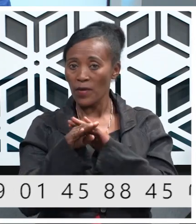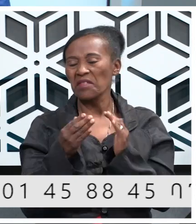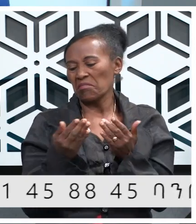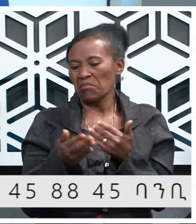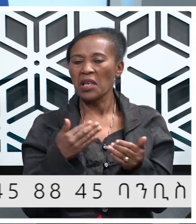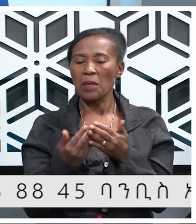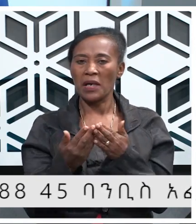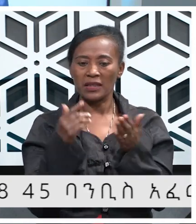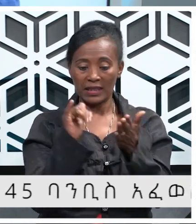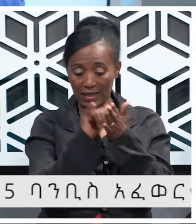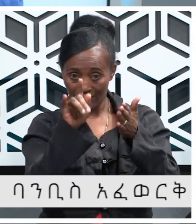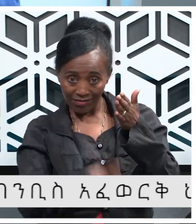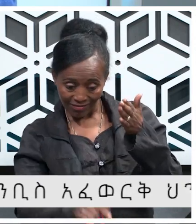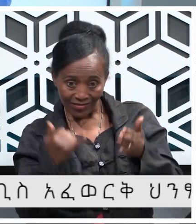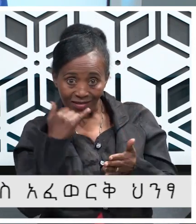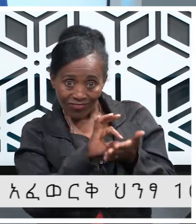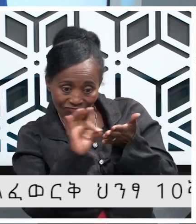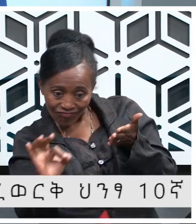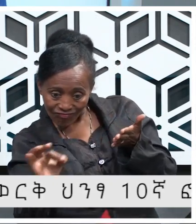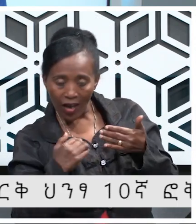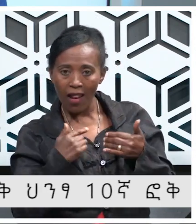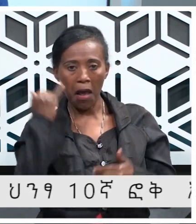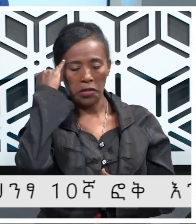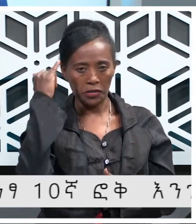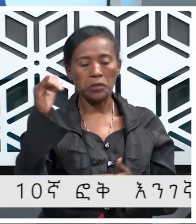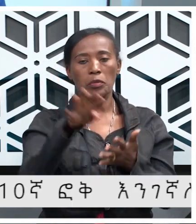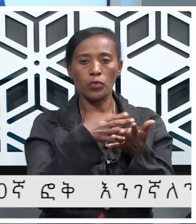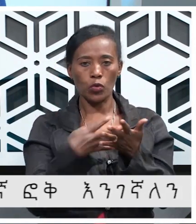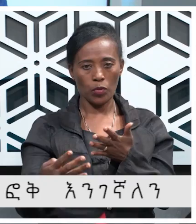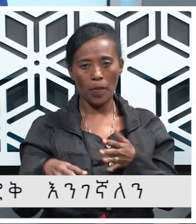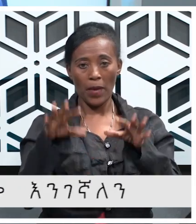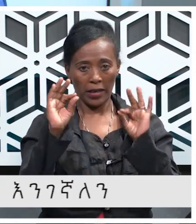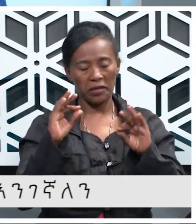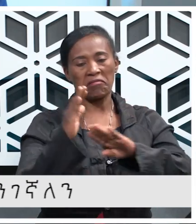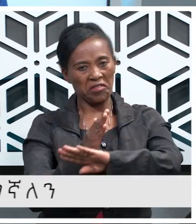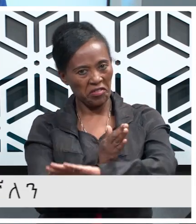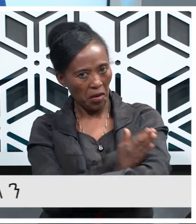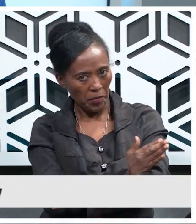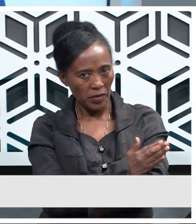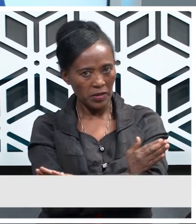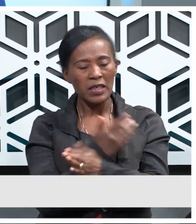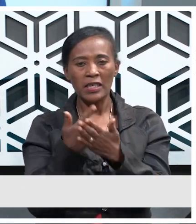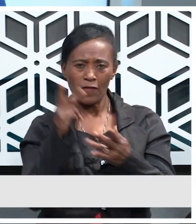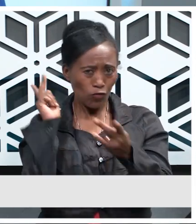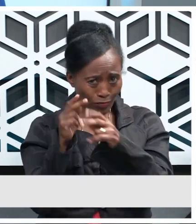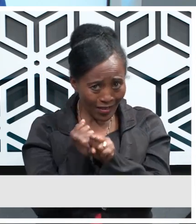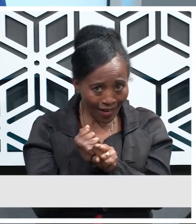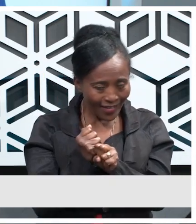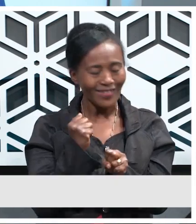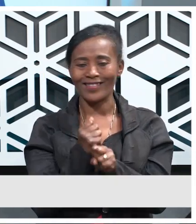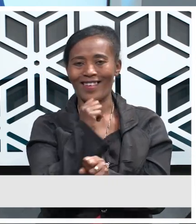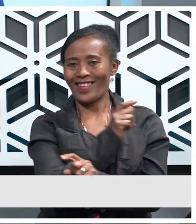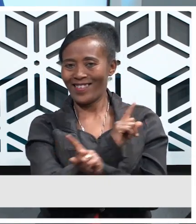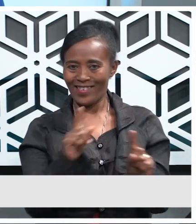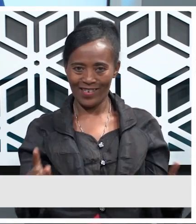ከመለፋችን በፊት እንደምናልባት በስክሪን ከታች በሚሄደው ስልክ ቁጥር ገንቢ የሆኑ አስተያየቶች ፕሮግራሙን እንዲያድግ እንዲዳብር ፍጹም አይደለም ስራ